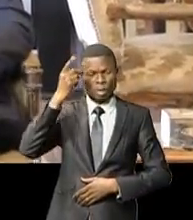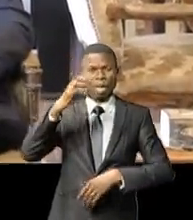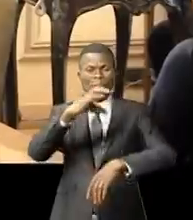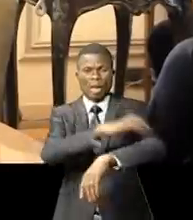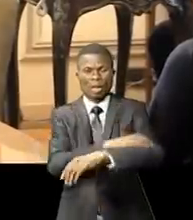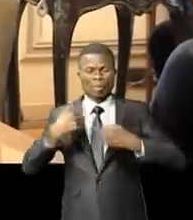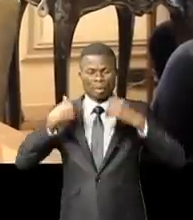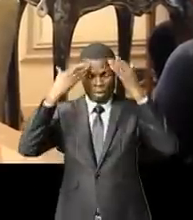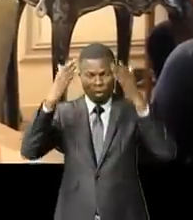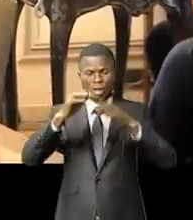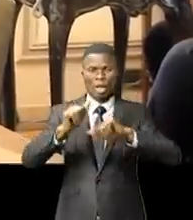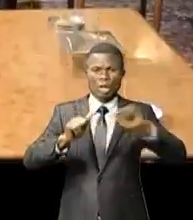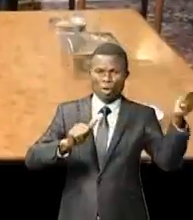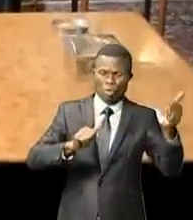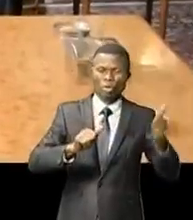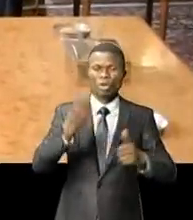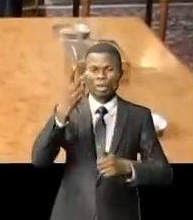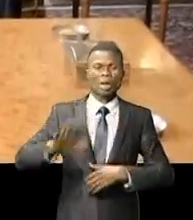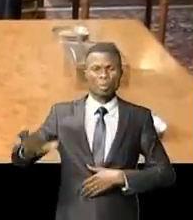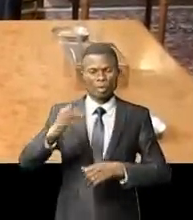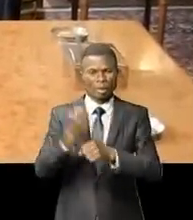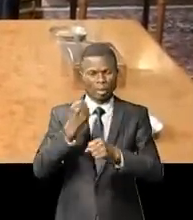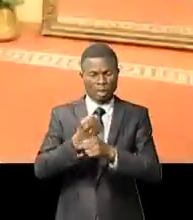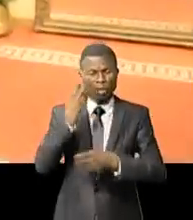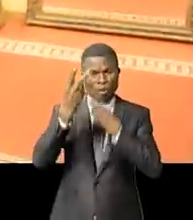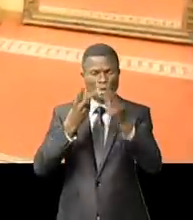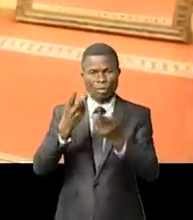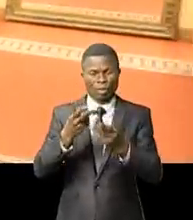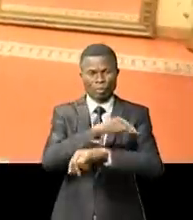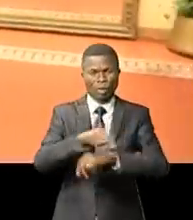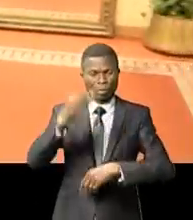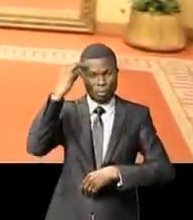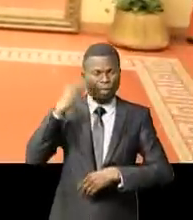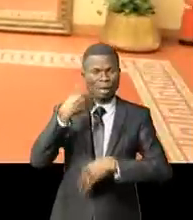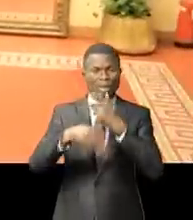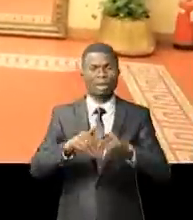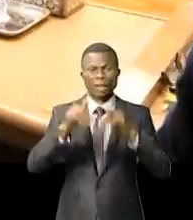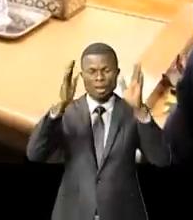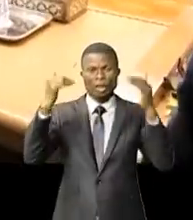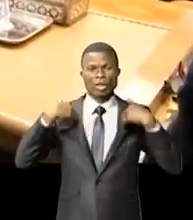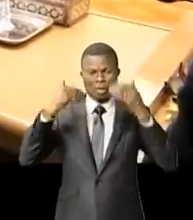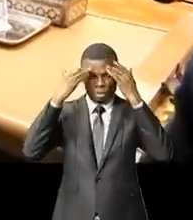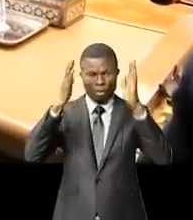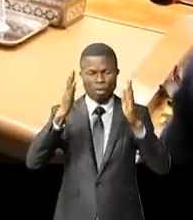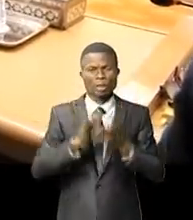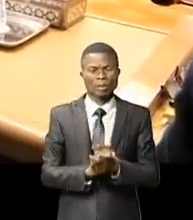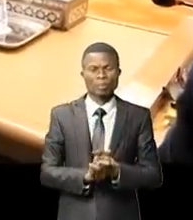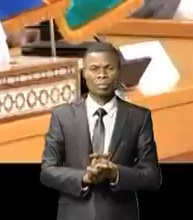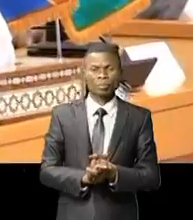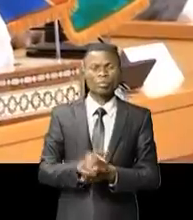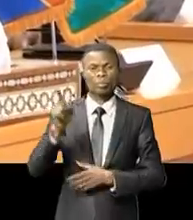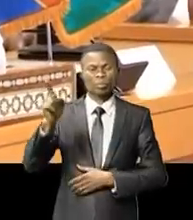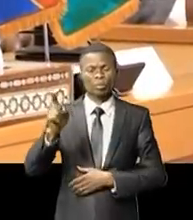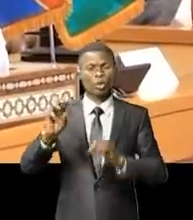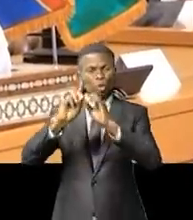deux autres pays visités avant, une séance de travail a été organisée au ministère des Affaires étrangères égyptien. Christophe Lutundula Pala